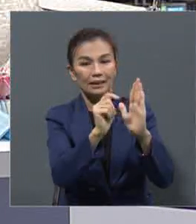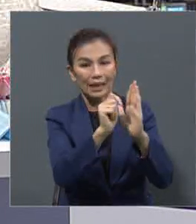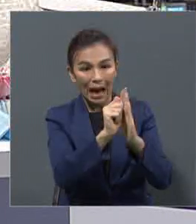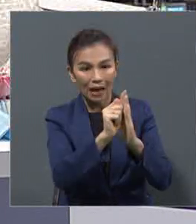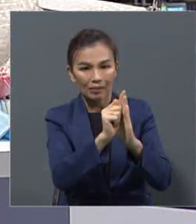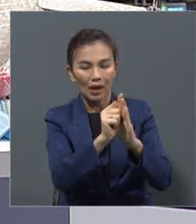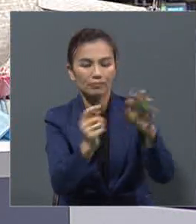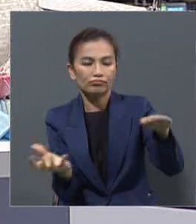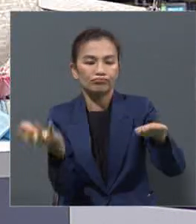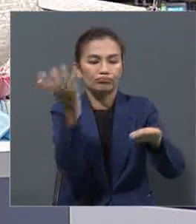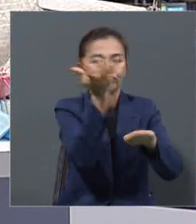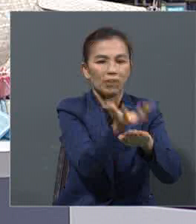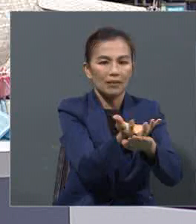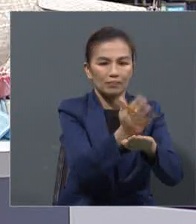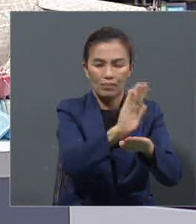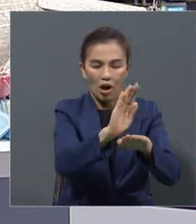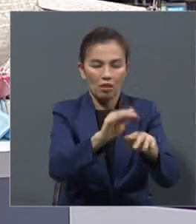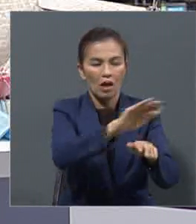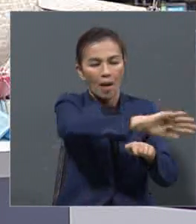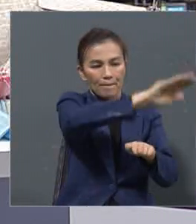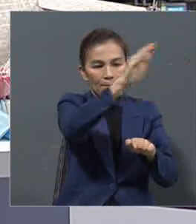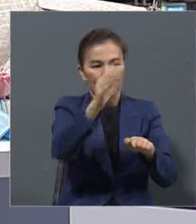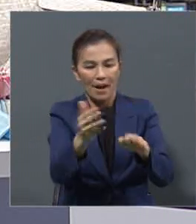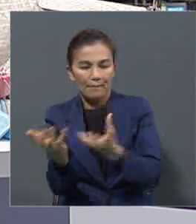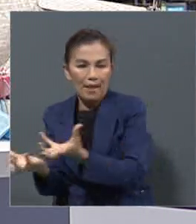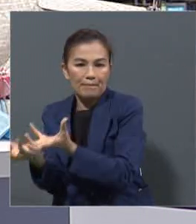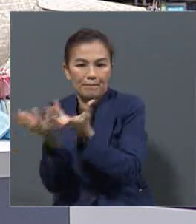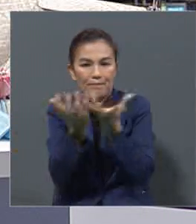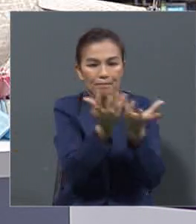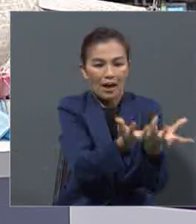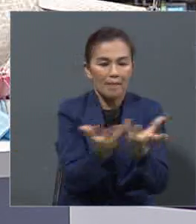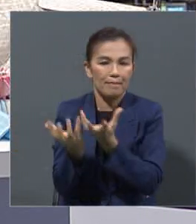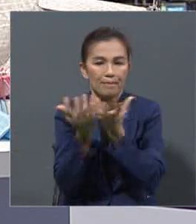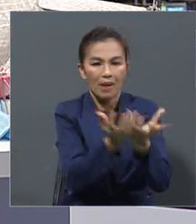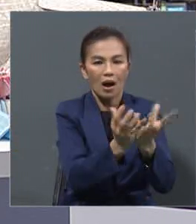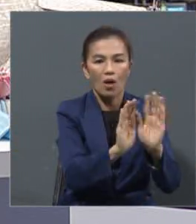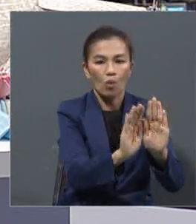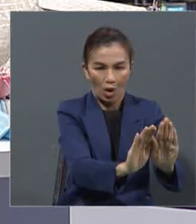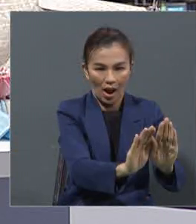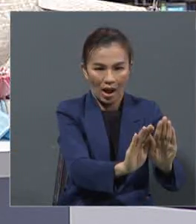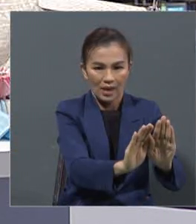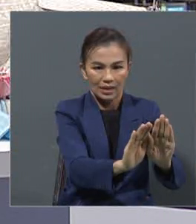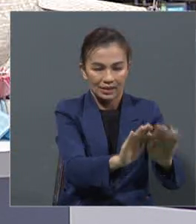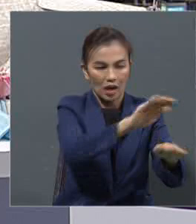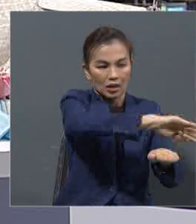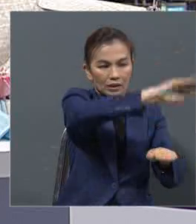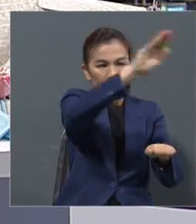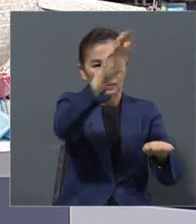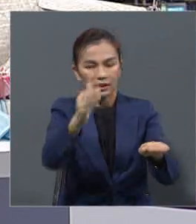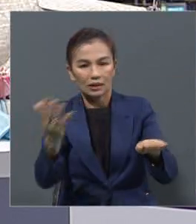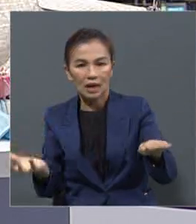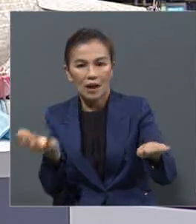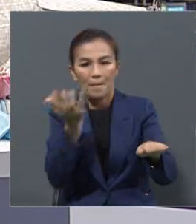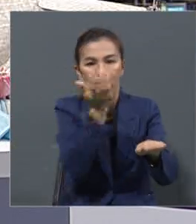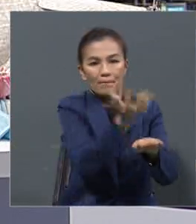เลยนะก็จะต้องมีเอาไปเก็บในโรงพักคอยนะครับมันไม่ได้แบบพึบทีเดียวได้นะฮโรงพักคอยตรงนั้นน่ะก็ต้องทำให้รัดกุม